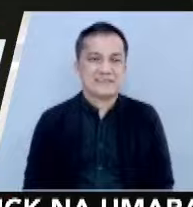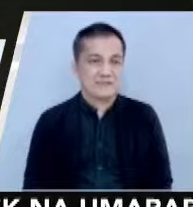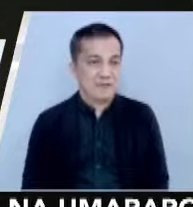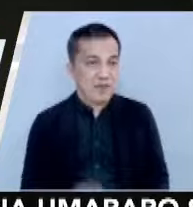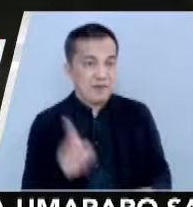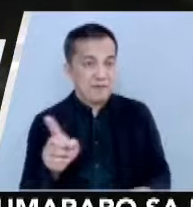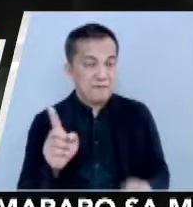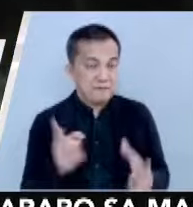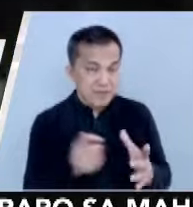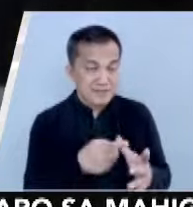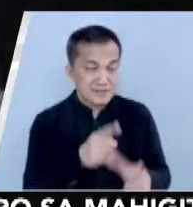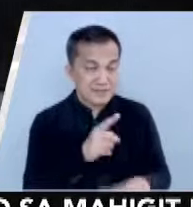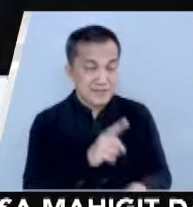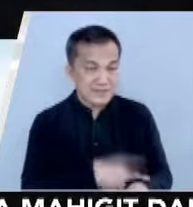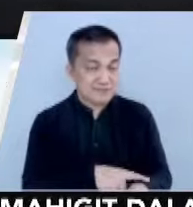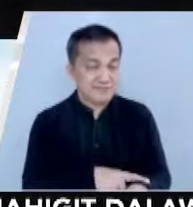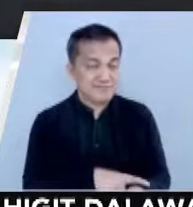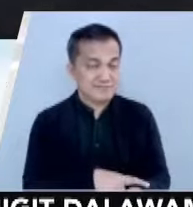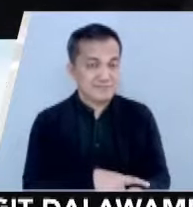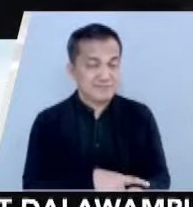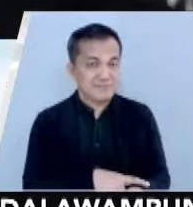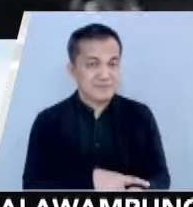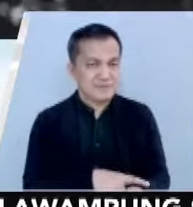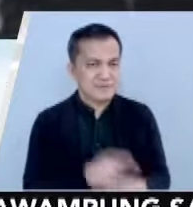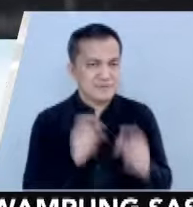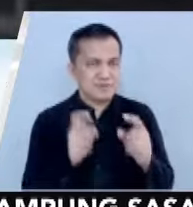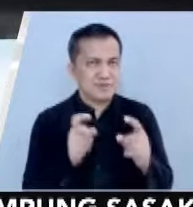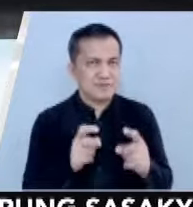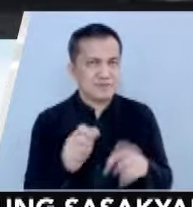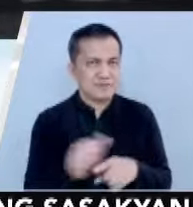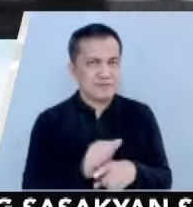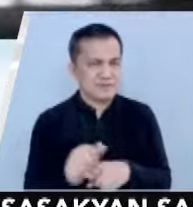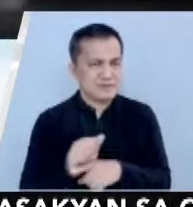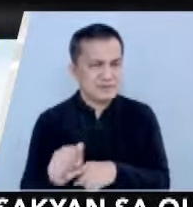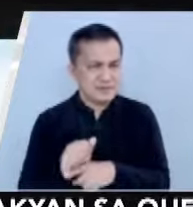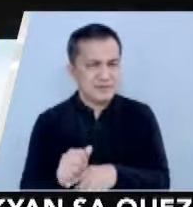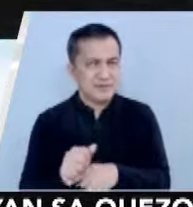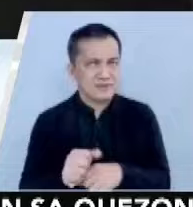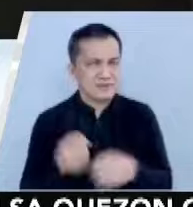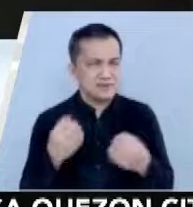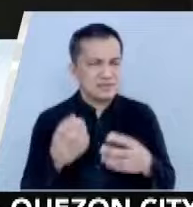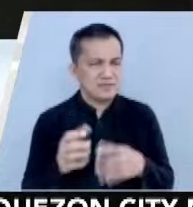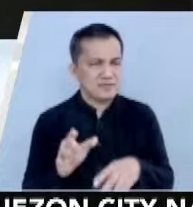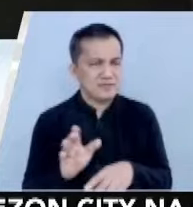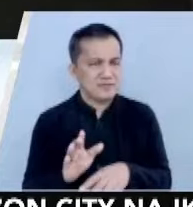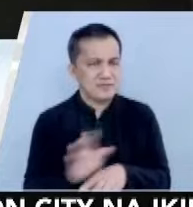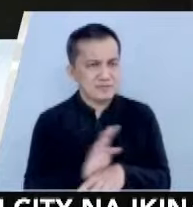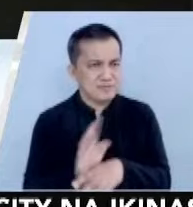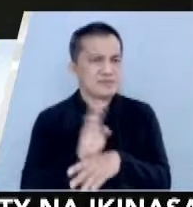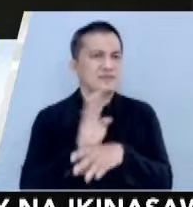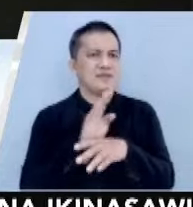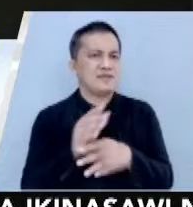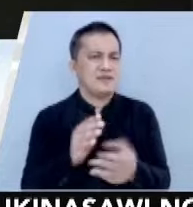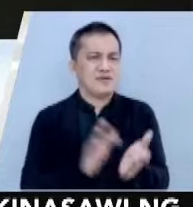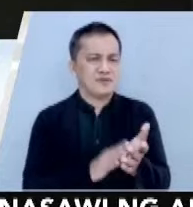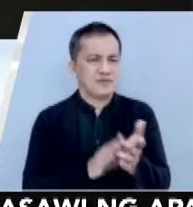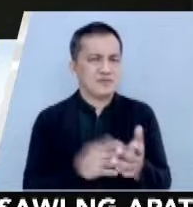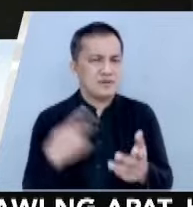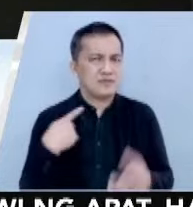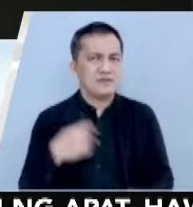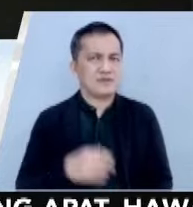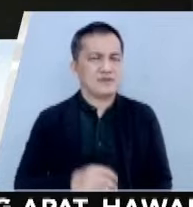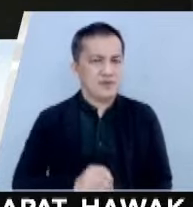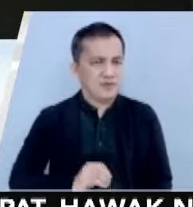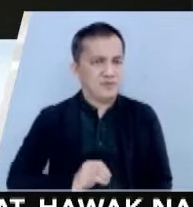siguro napakabilis lang ng mga rehearsal din namin kasi syempre ang dami niyang ginagawa sa school. Pero nagkaroon siya ng lakas ng loob